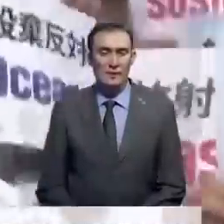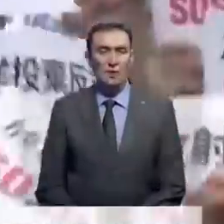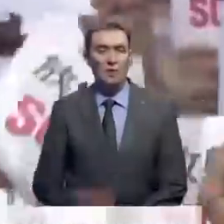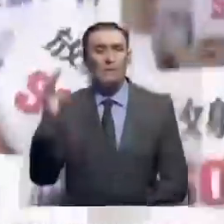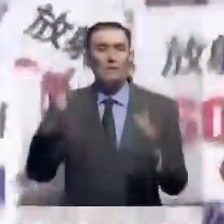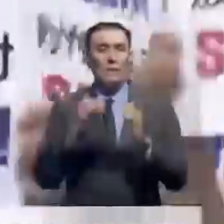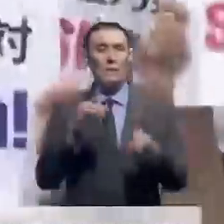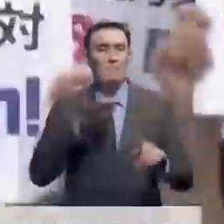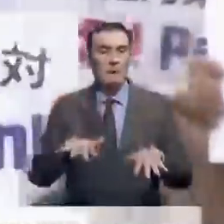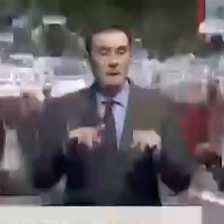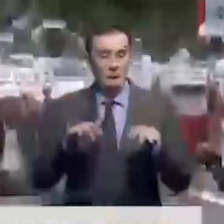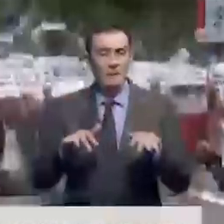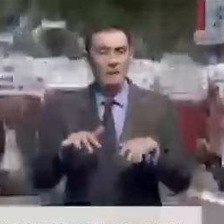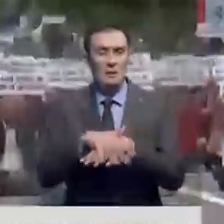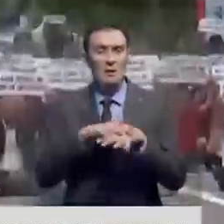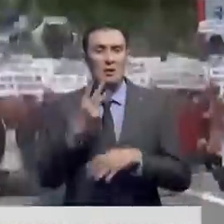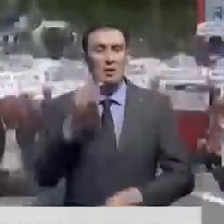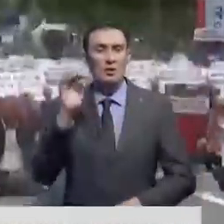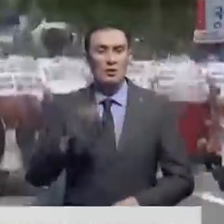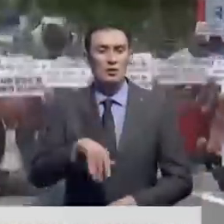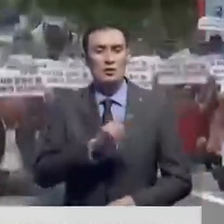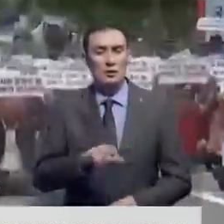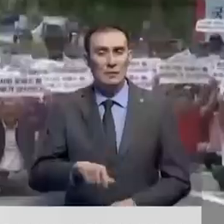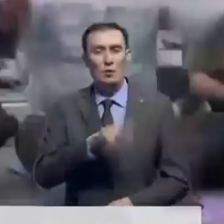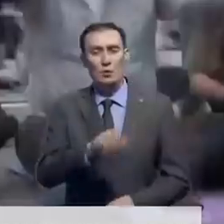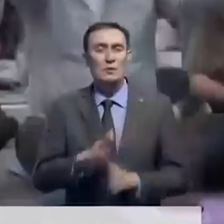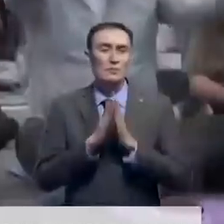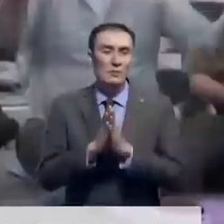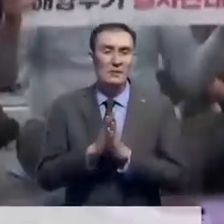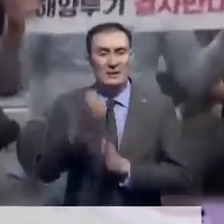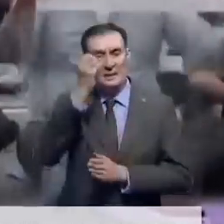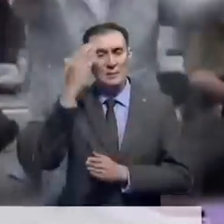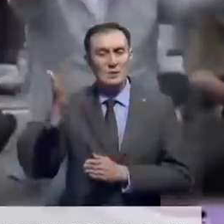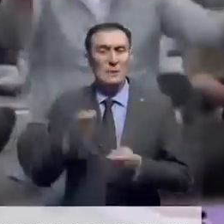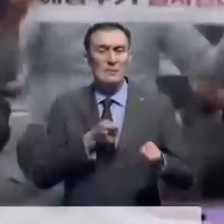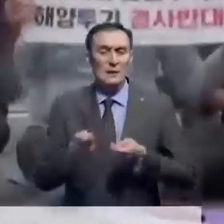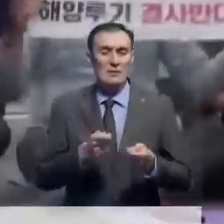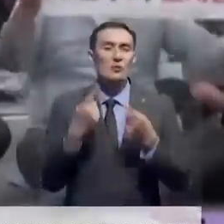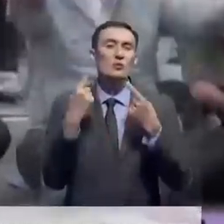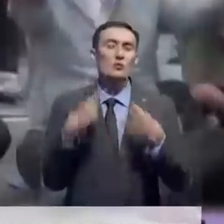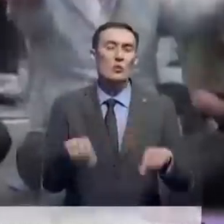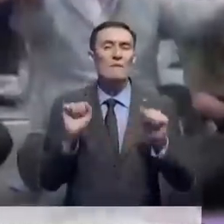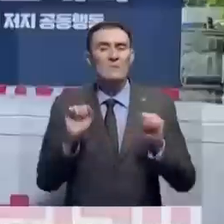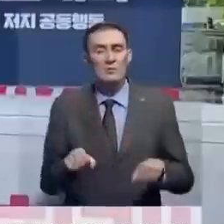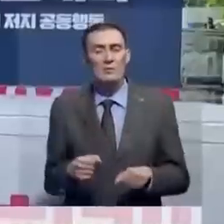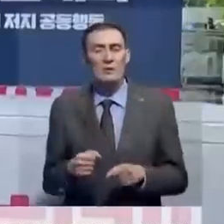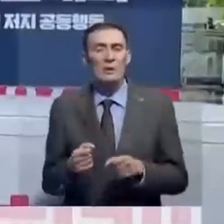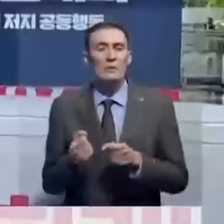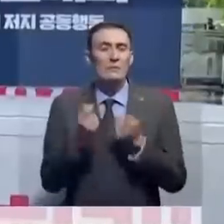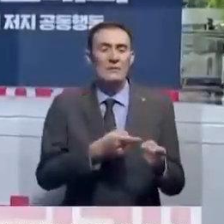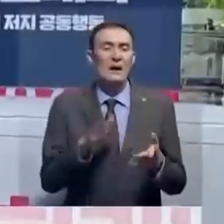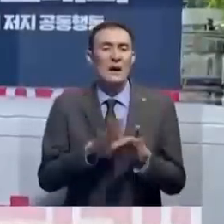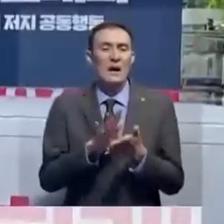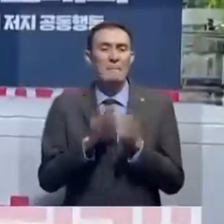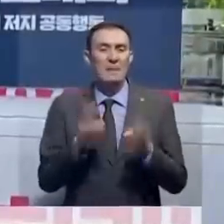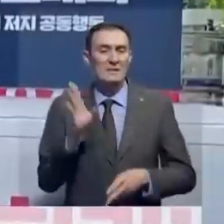у здания Парламента в Сеуле собралось больше трех тысяч человек люди просят японское правительство найти другие способы утилизации